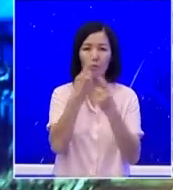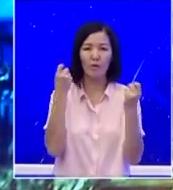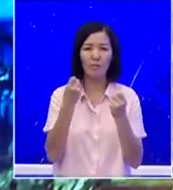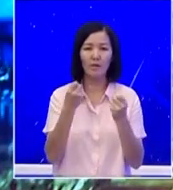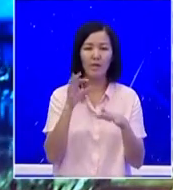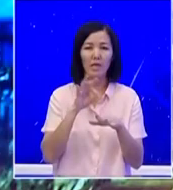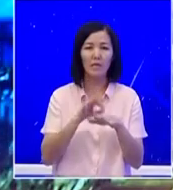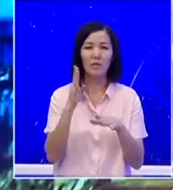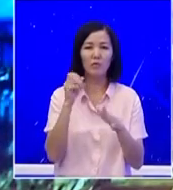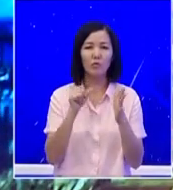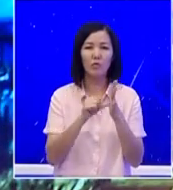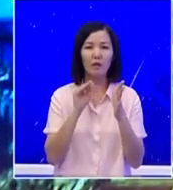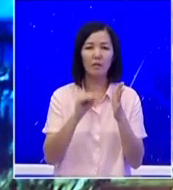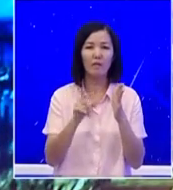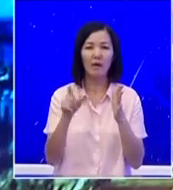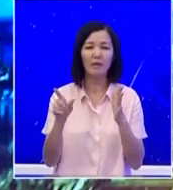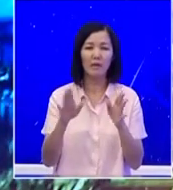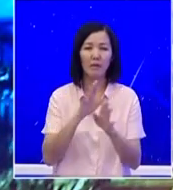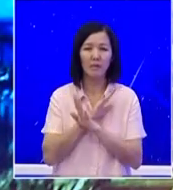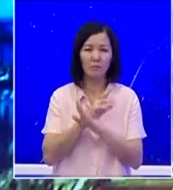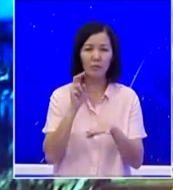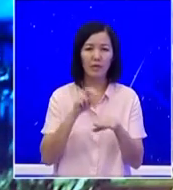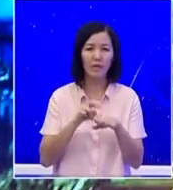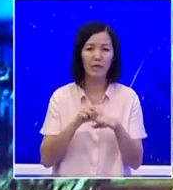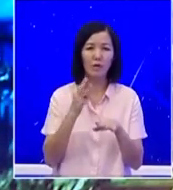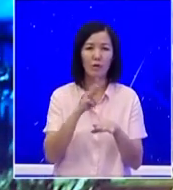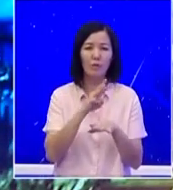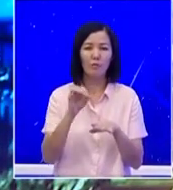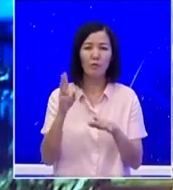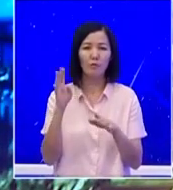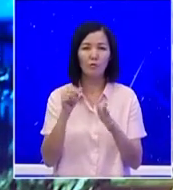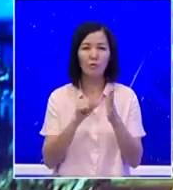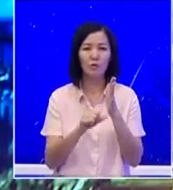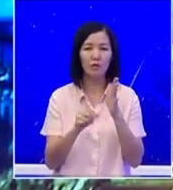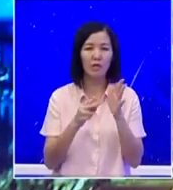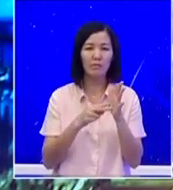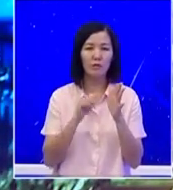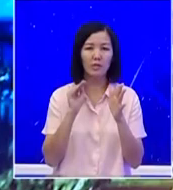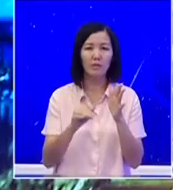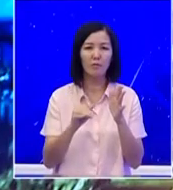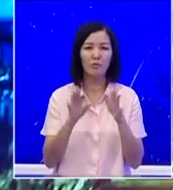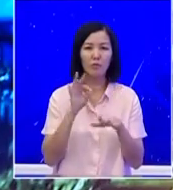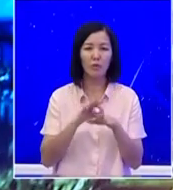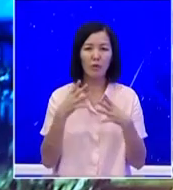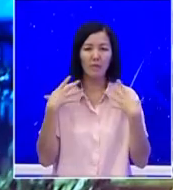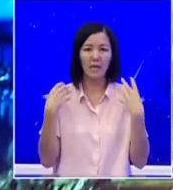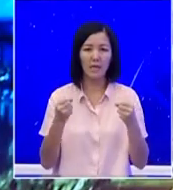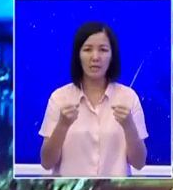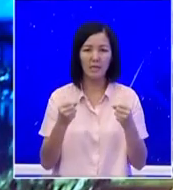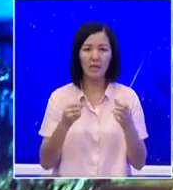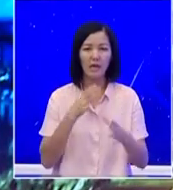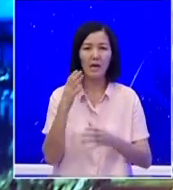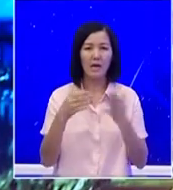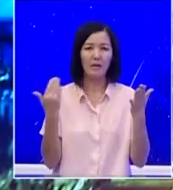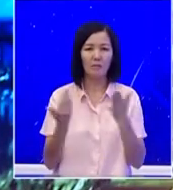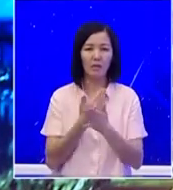сүйенсек, індеттен 406 мың адам қайтыс болды. Дәрігерлер 3 миллион 467 мыңға жуық науқасты